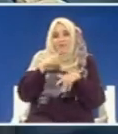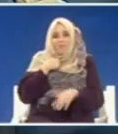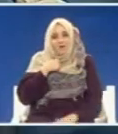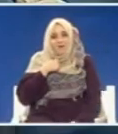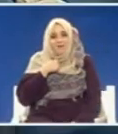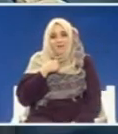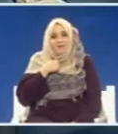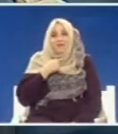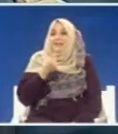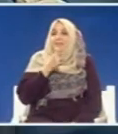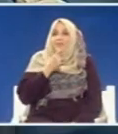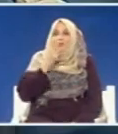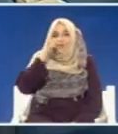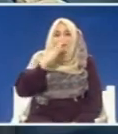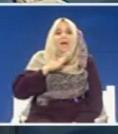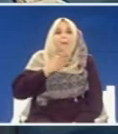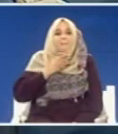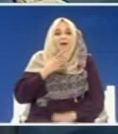إذا حبه أسبق من حبي.